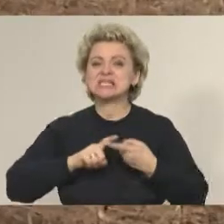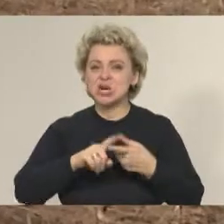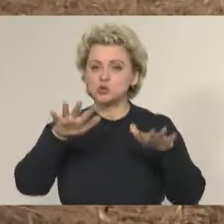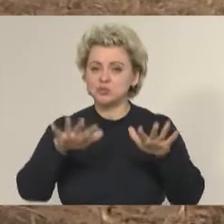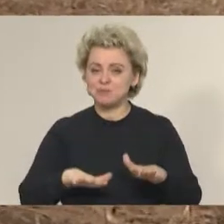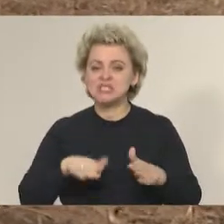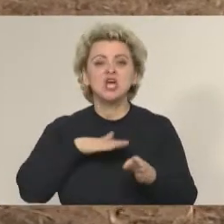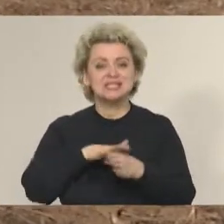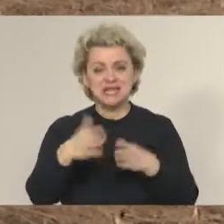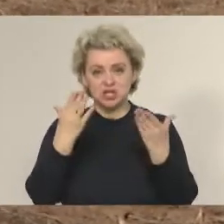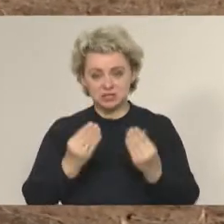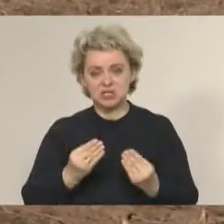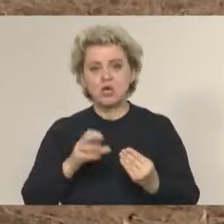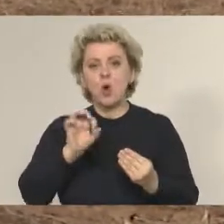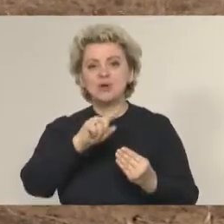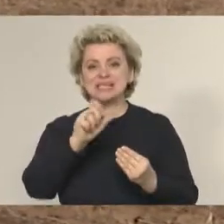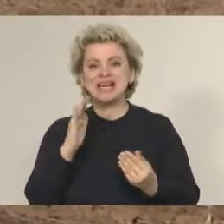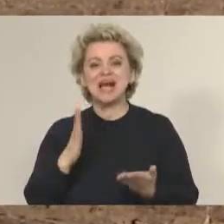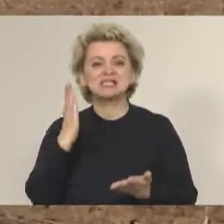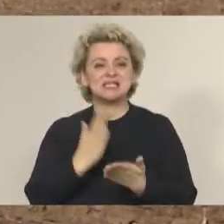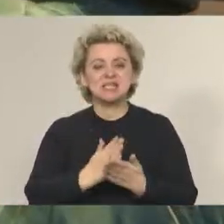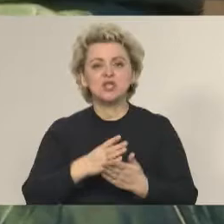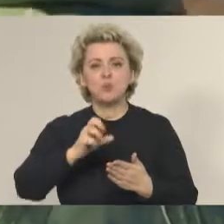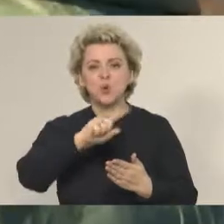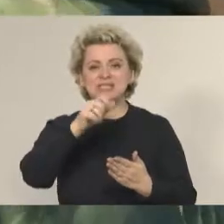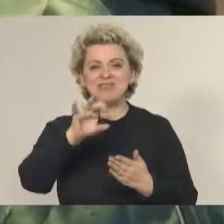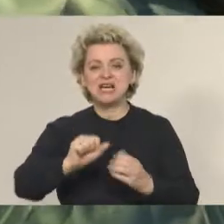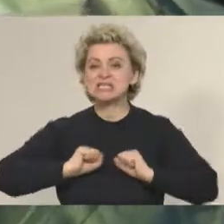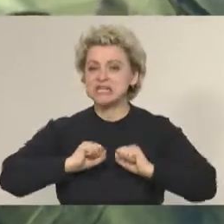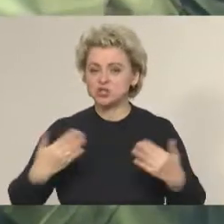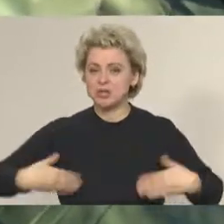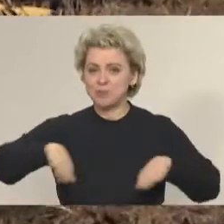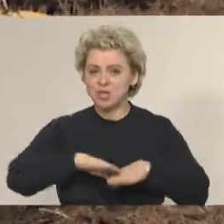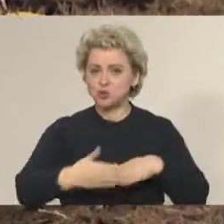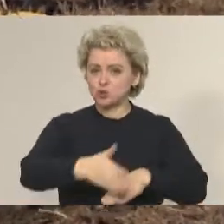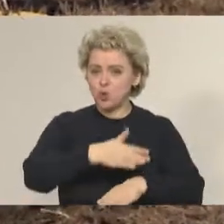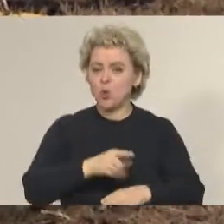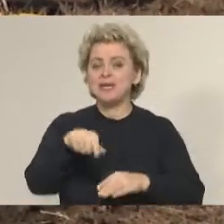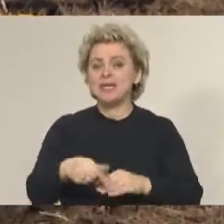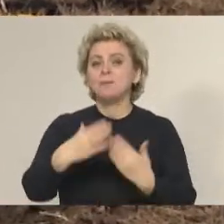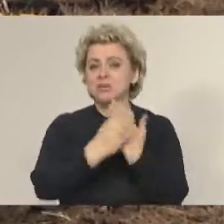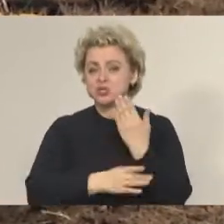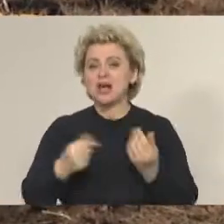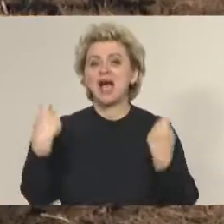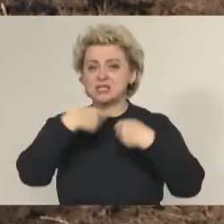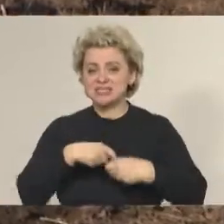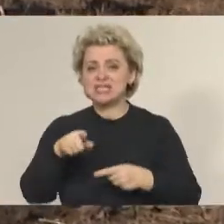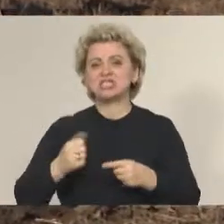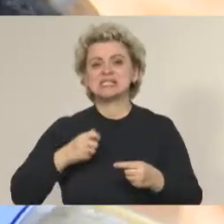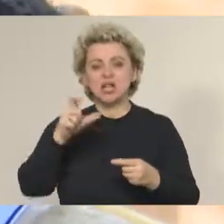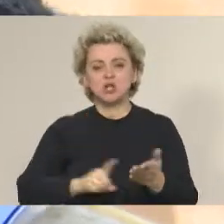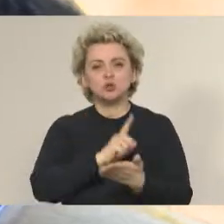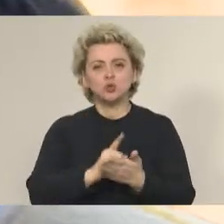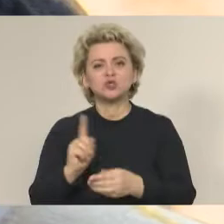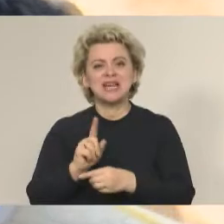зараженной местности целый день. УЗК состоит из противогаза, защитного плаща, чулок и перчаток. И надеть все это солдат должен